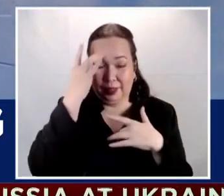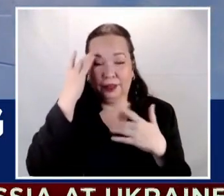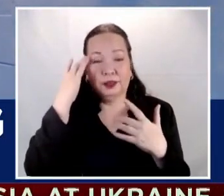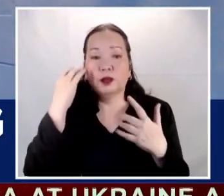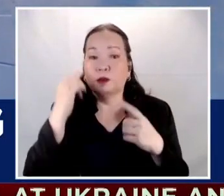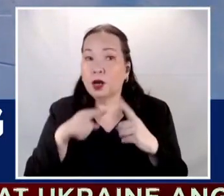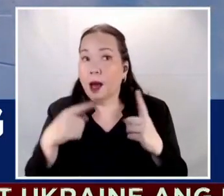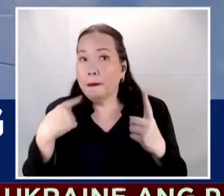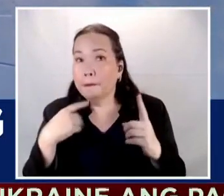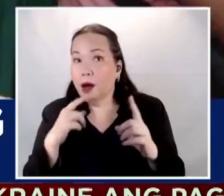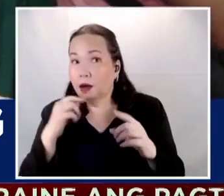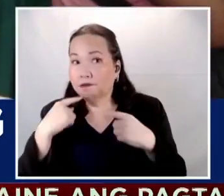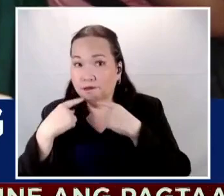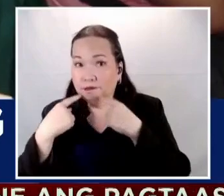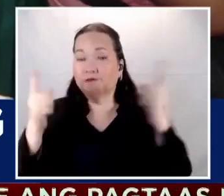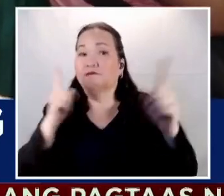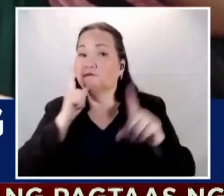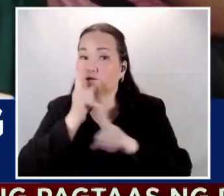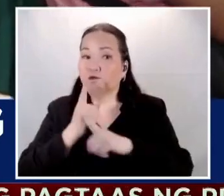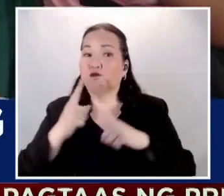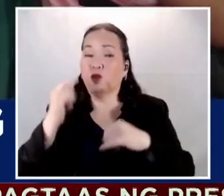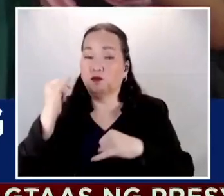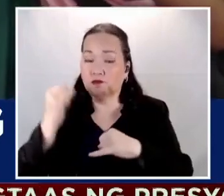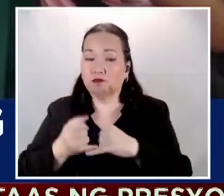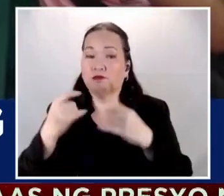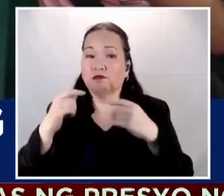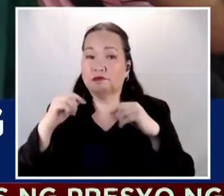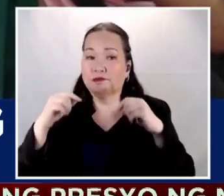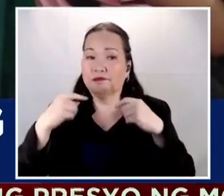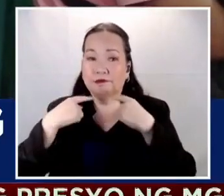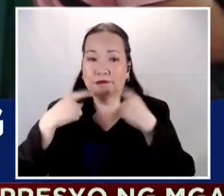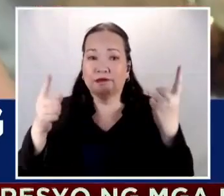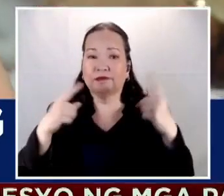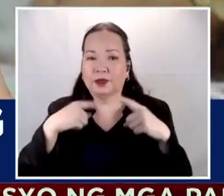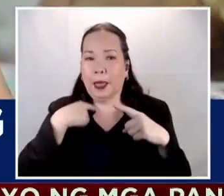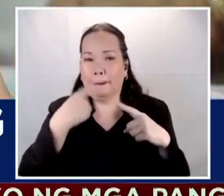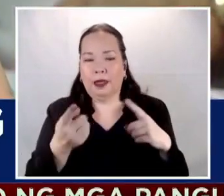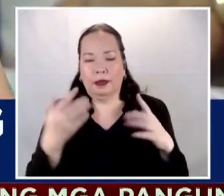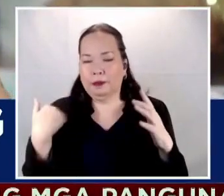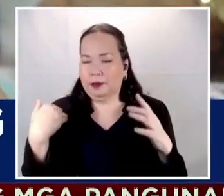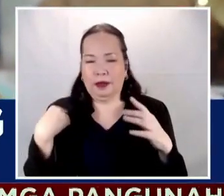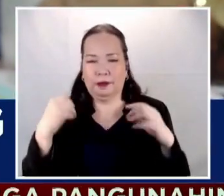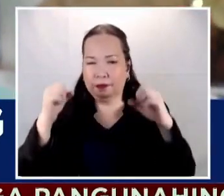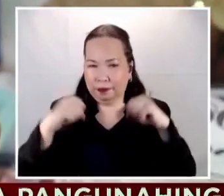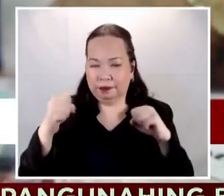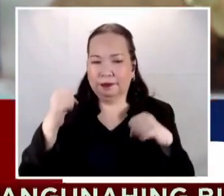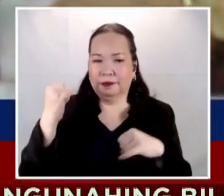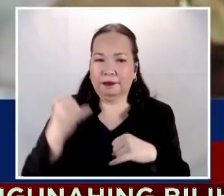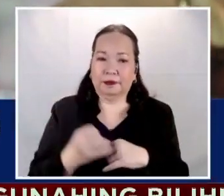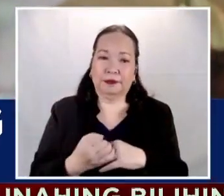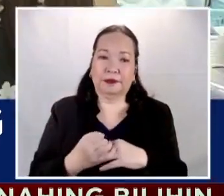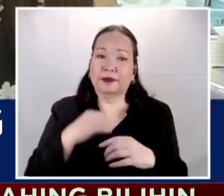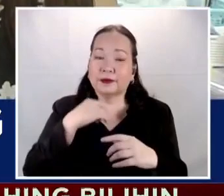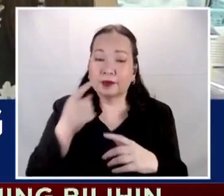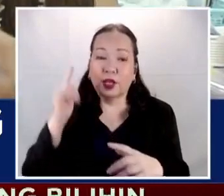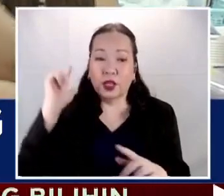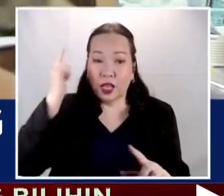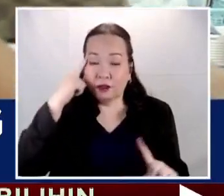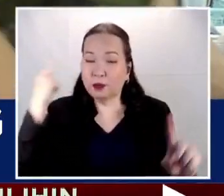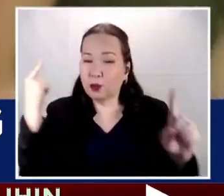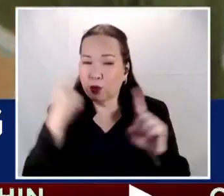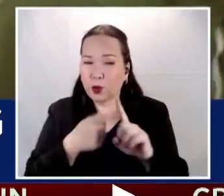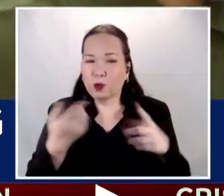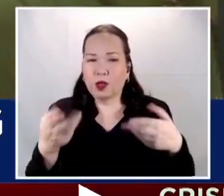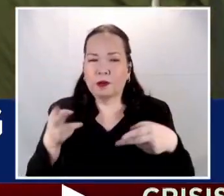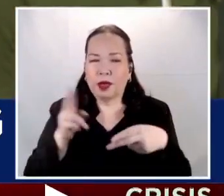na patakaran kaugnay nito ayon sa National Vaccination Operation Center. Target ng gobyerno ang itaas sa 70 milyong